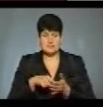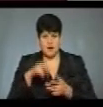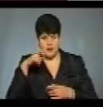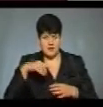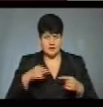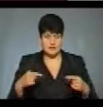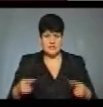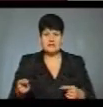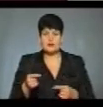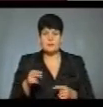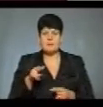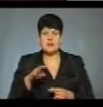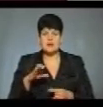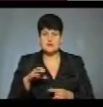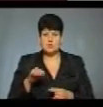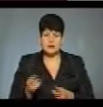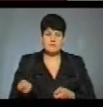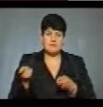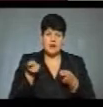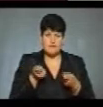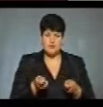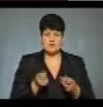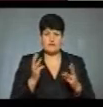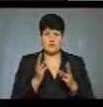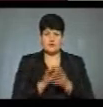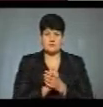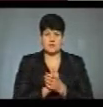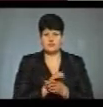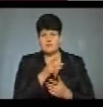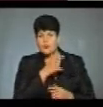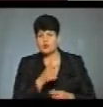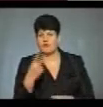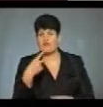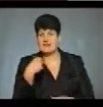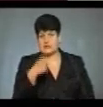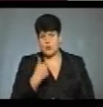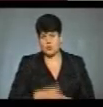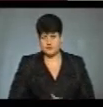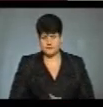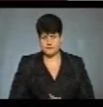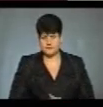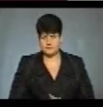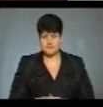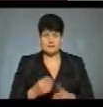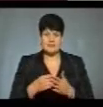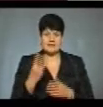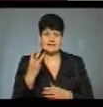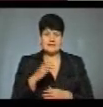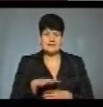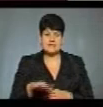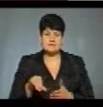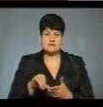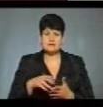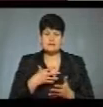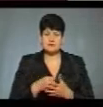Петльована, тернопільські пластуни привозять вогонь миру з Вифлеєму впродовж 20 років. Понад 300 дітей представили свої роботи